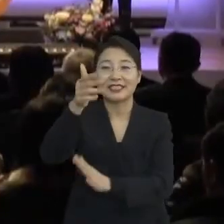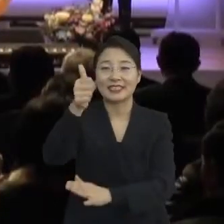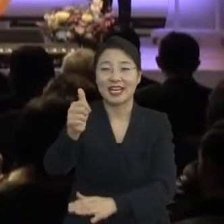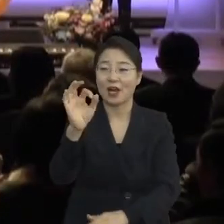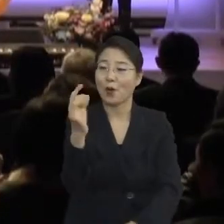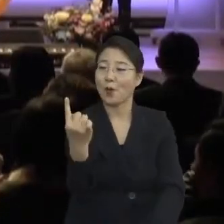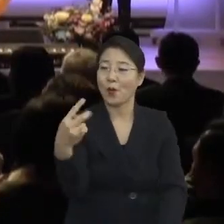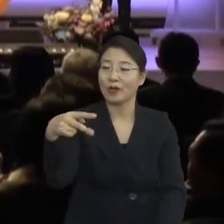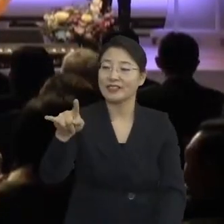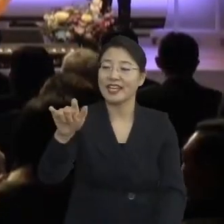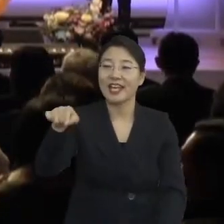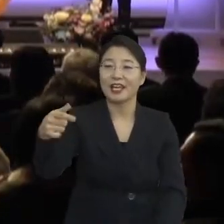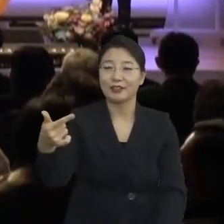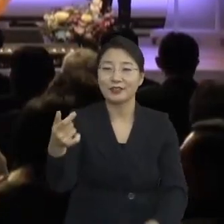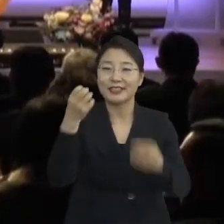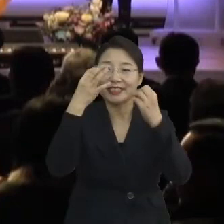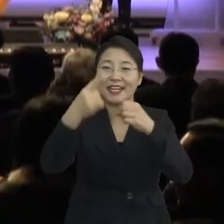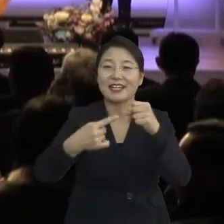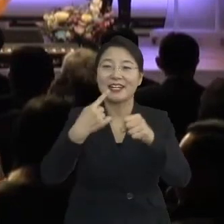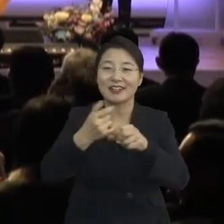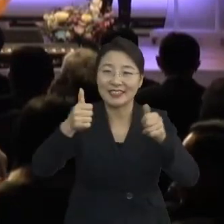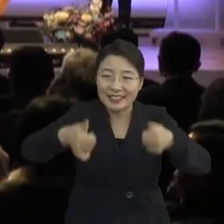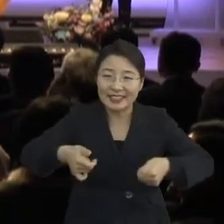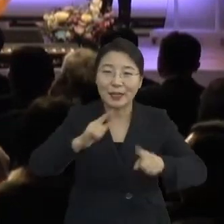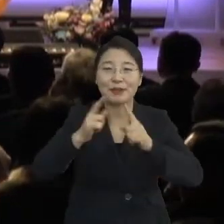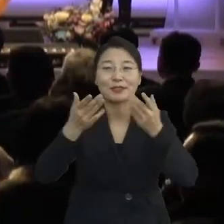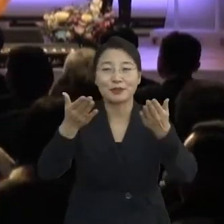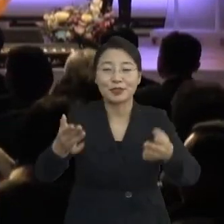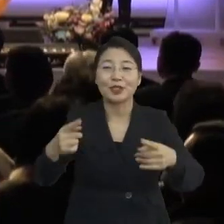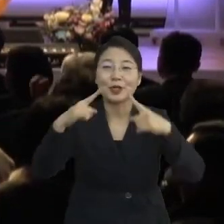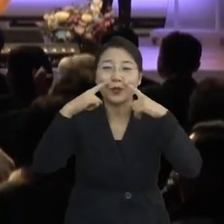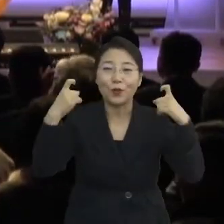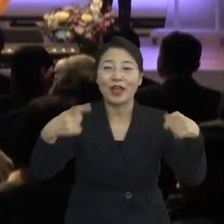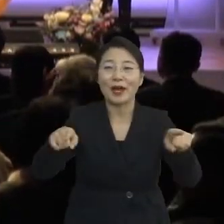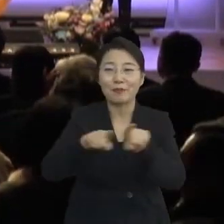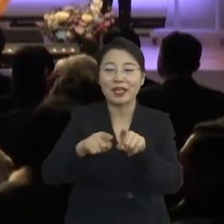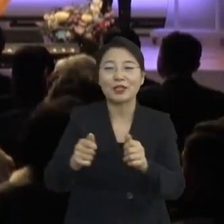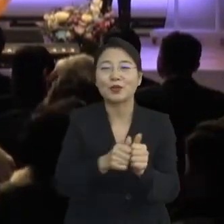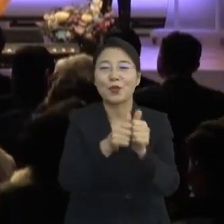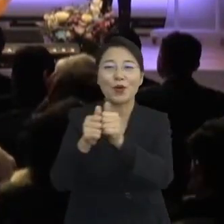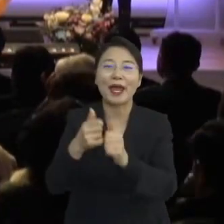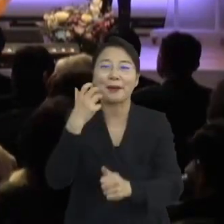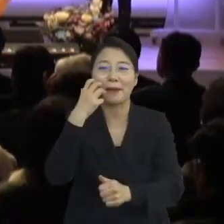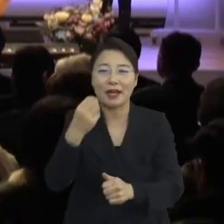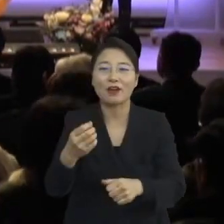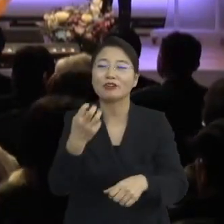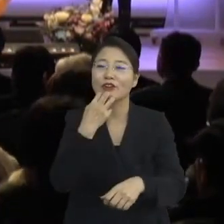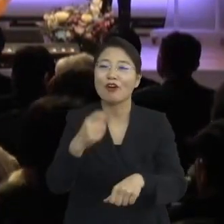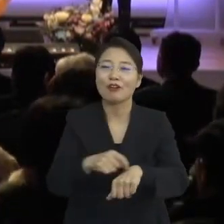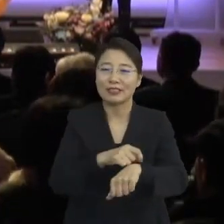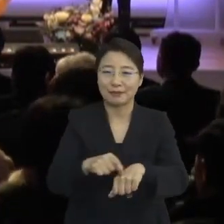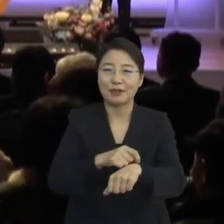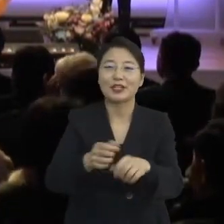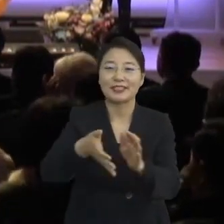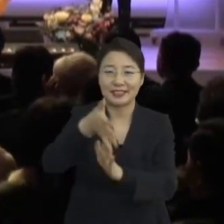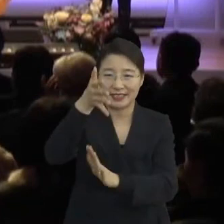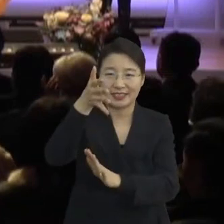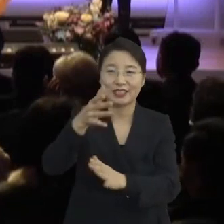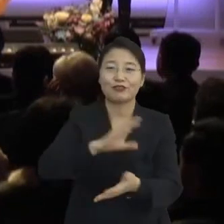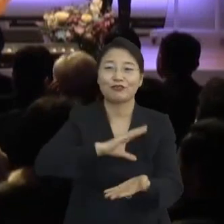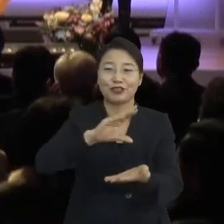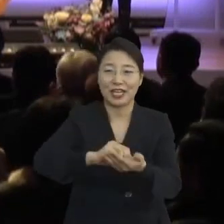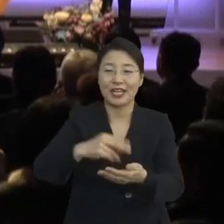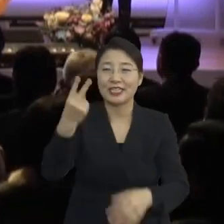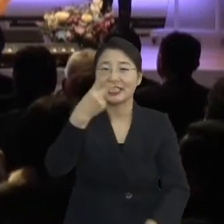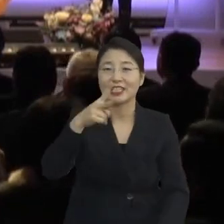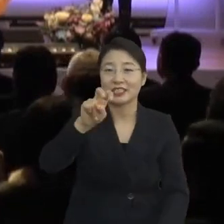서울특별시장님께서 새해 인사 말씀과 동대문구와 함께 만들어가는 동행매력 특별시 서울을 주제로 2024년